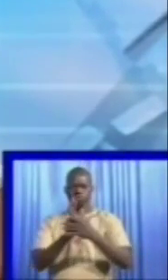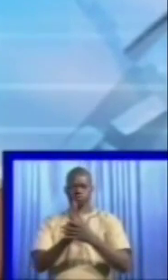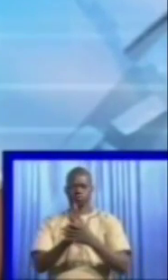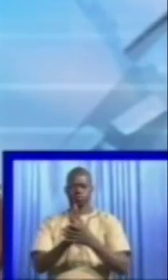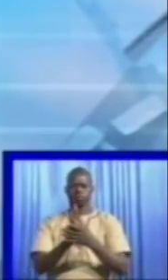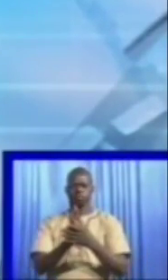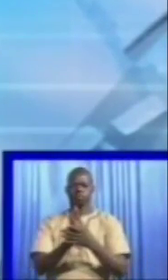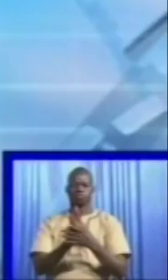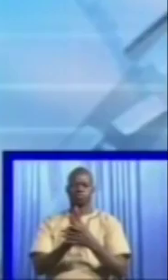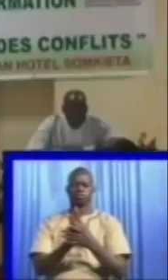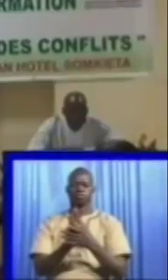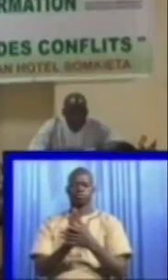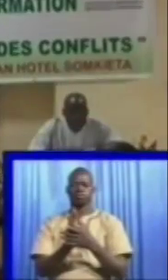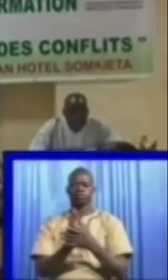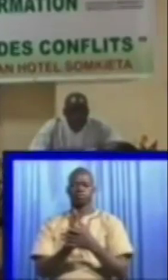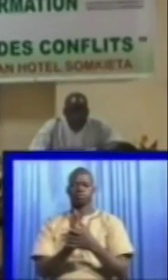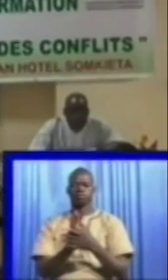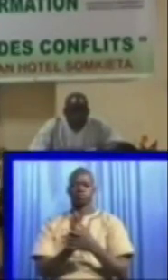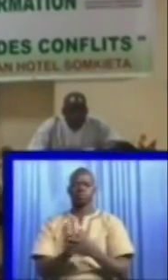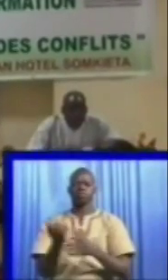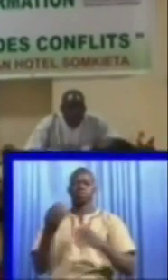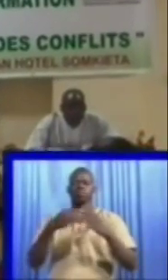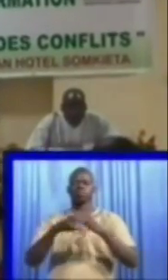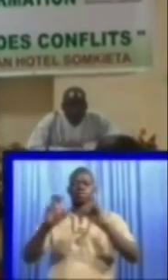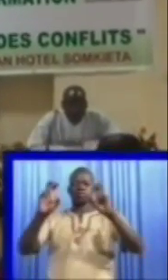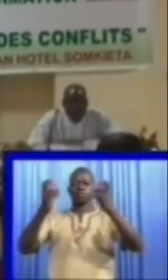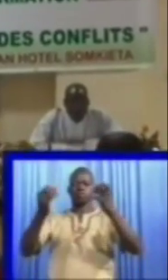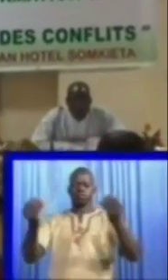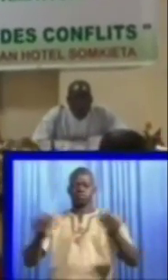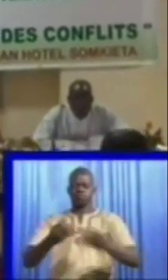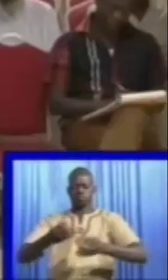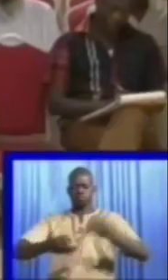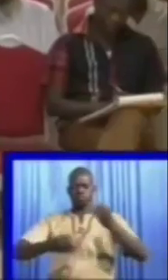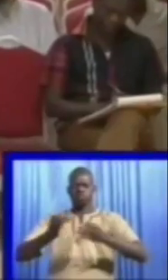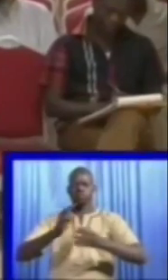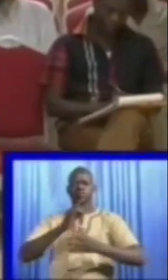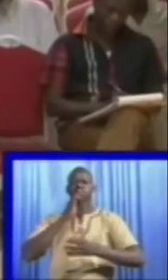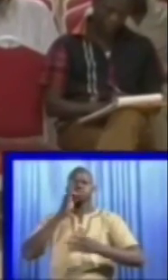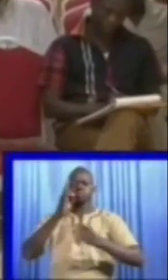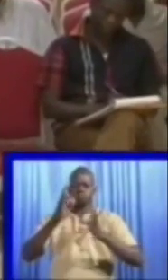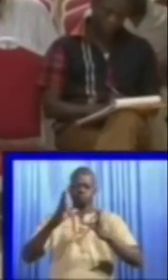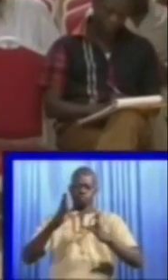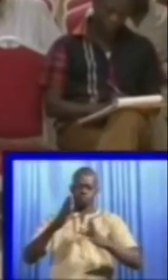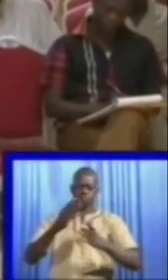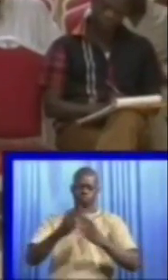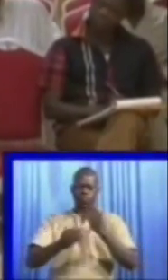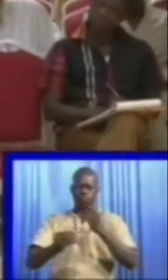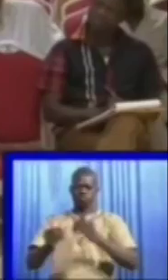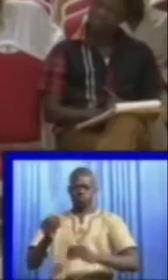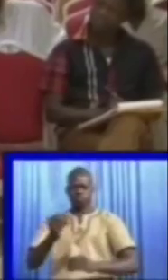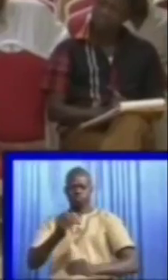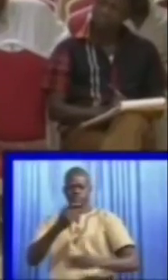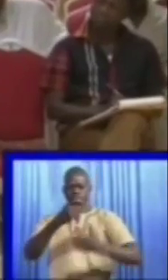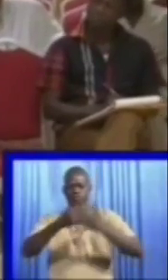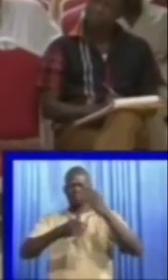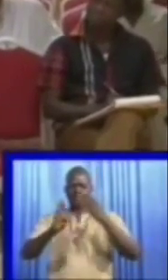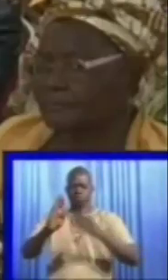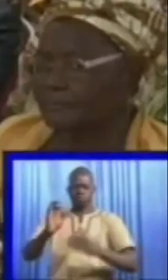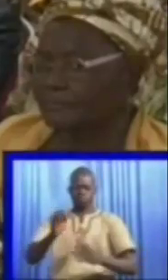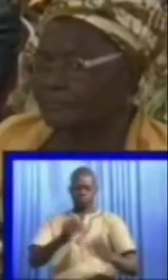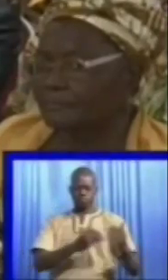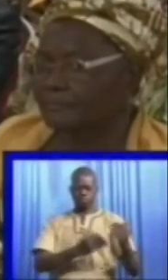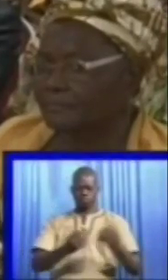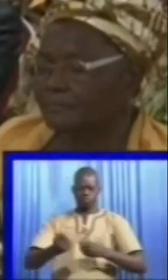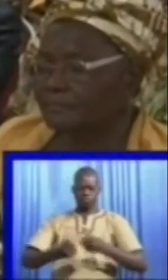précisions. Dans un contexte où la justice est en train de perdre sa crédibilité au Burkina auprès des